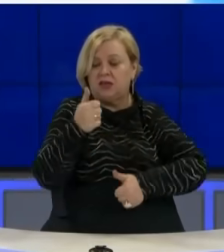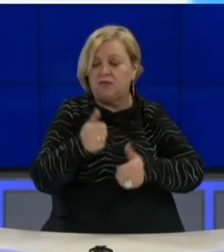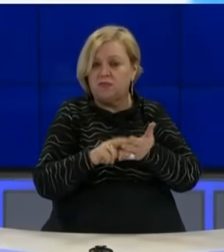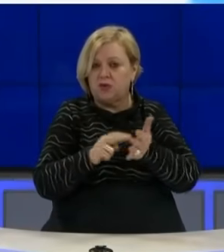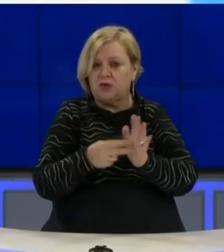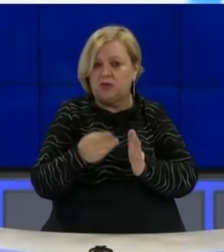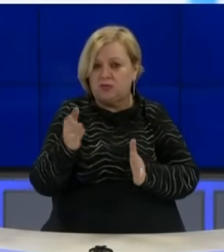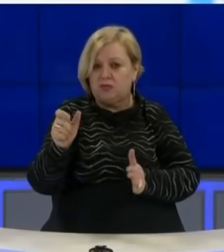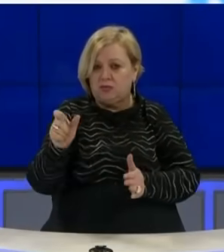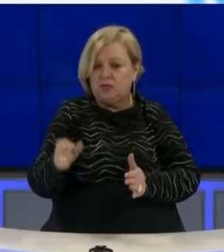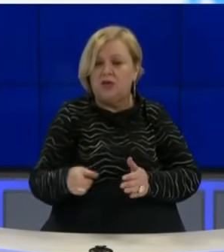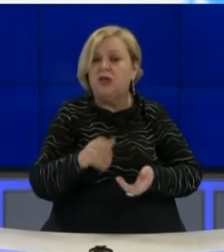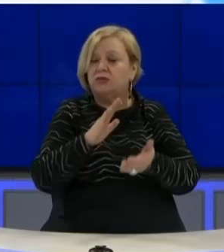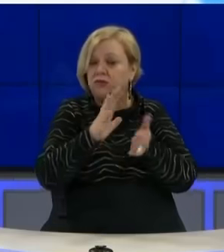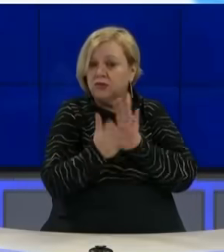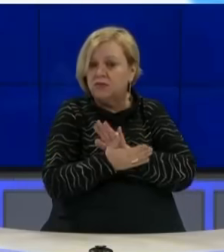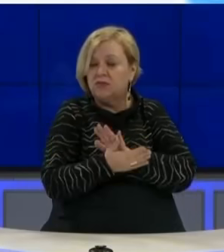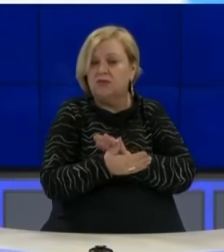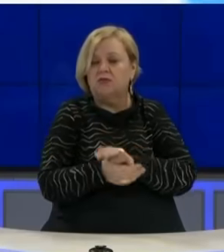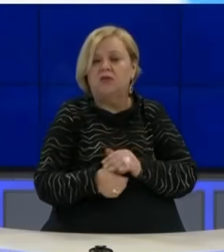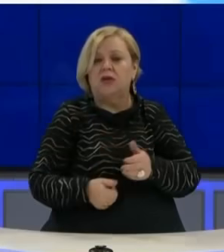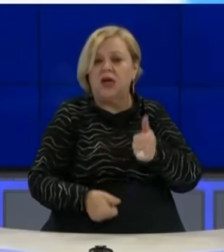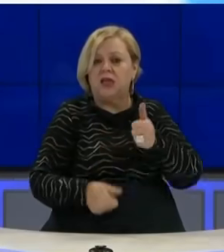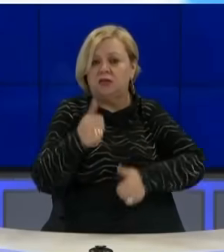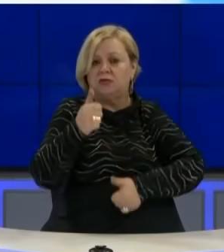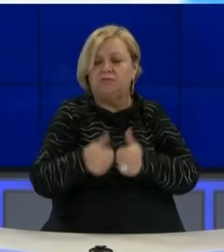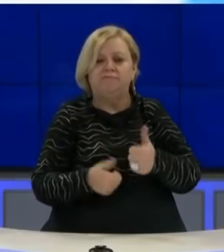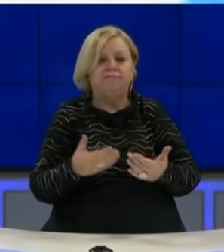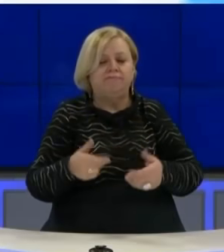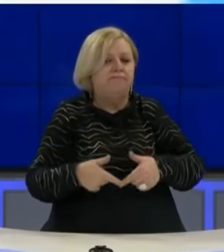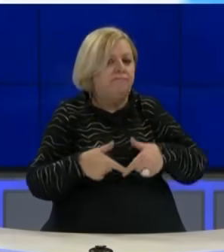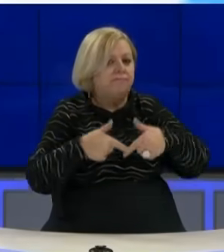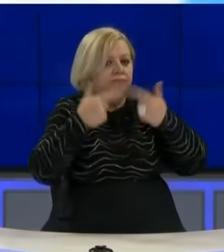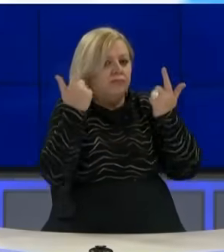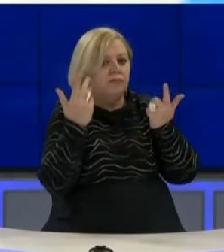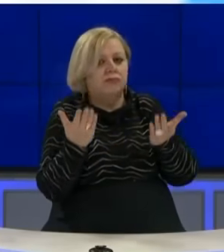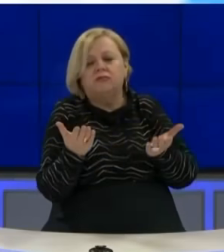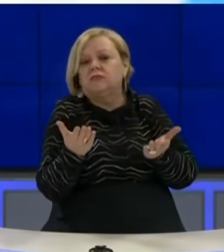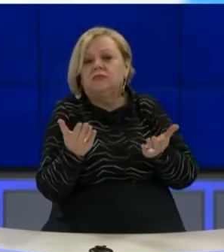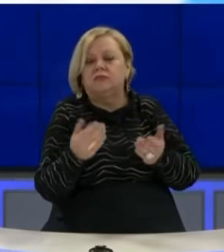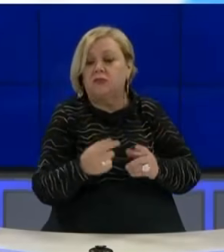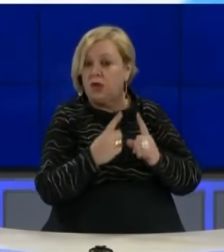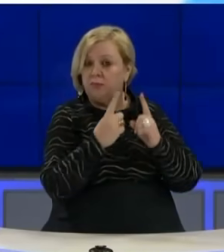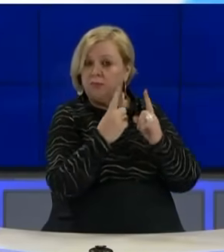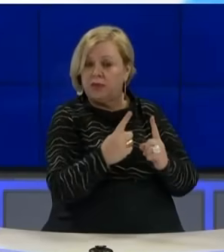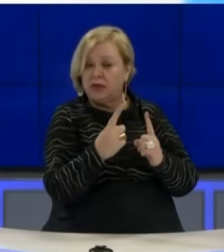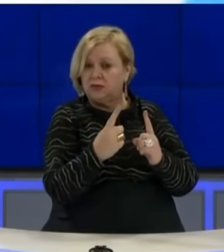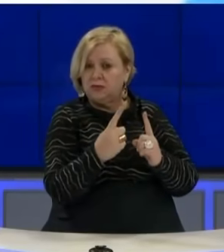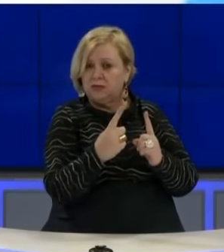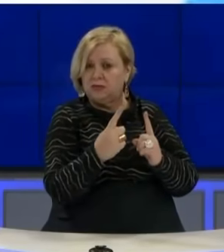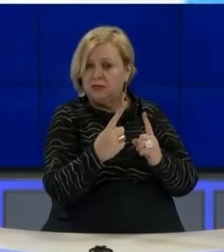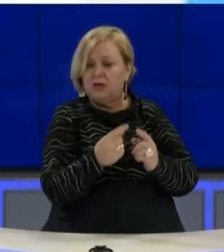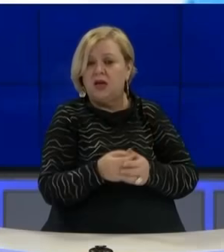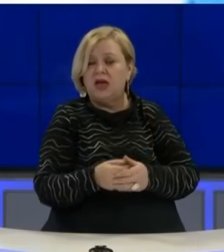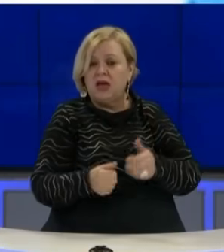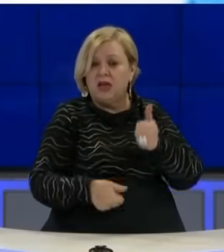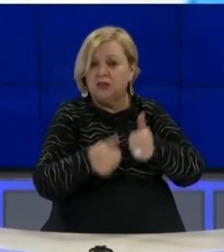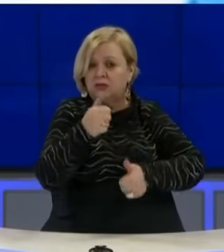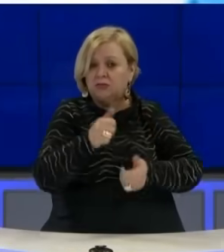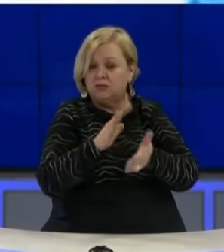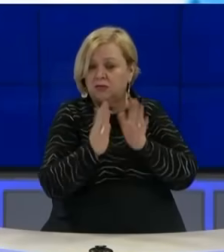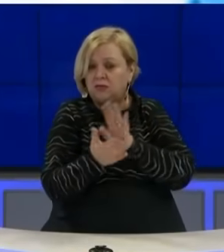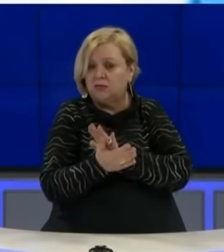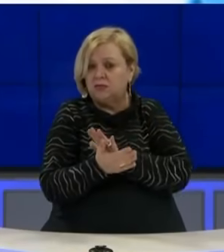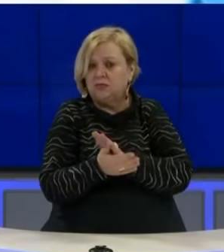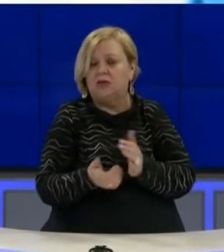të cilat i kanë zavendësu kandidat, pra tash është e pak jarë që a do të mbesin kandidatët të cilët janë zavendësu, si pas kërkesës së